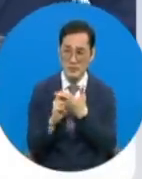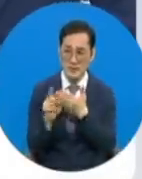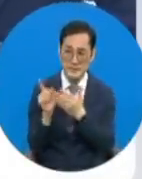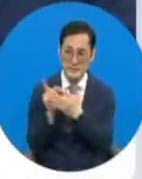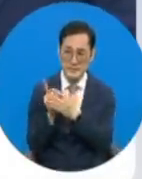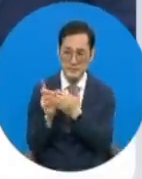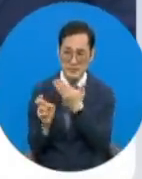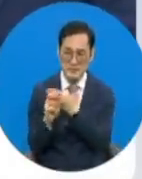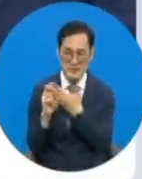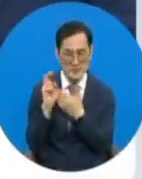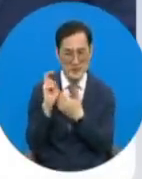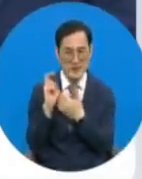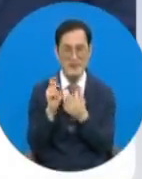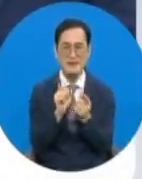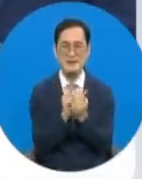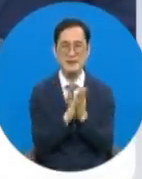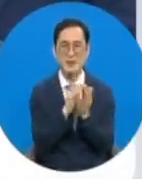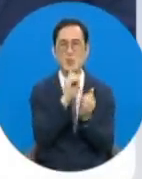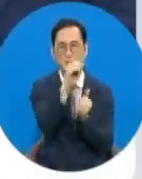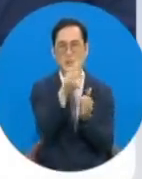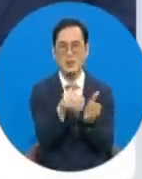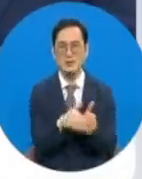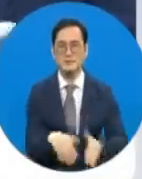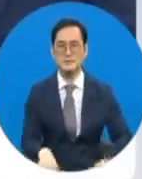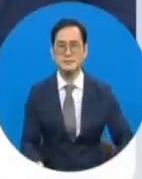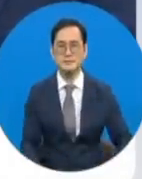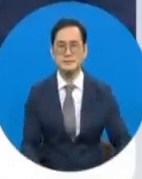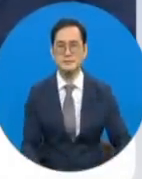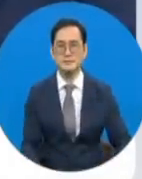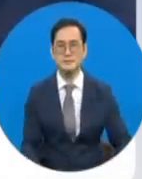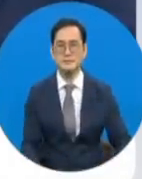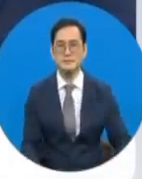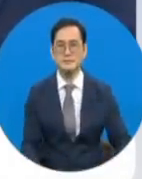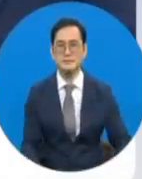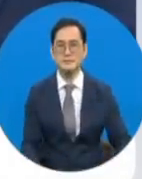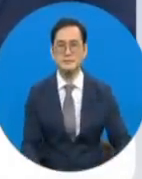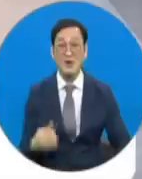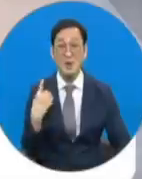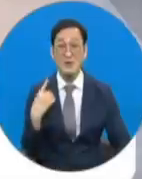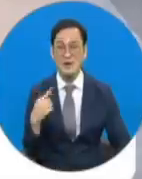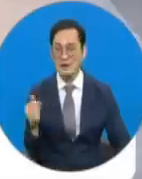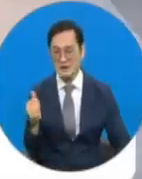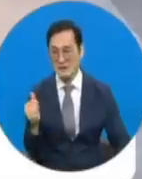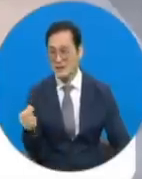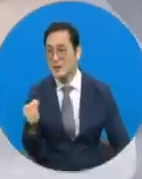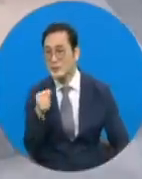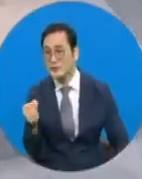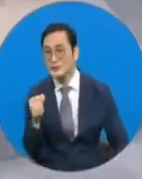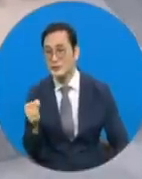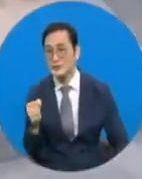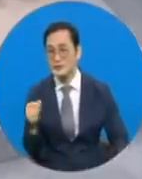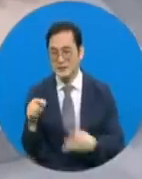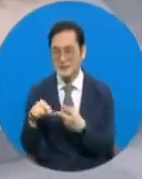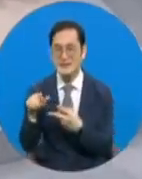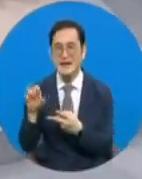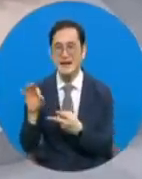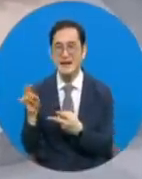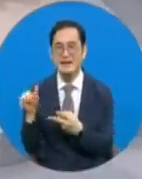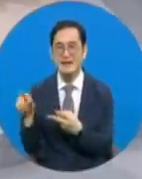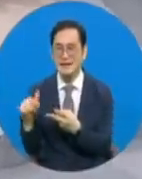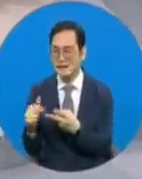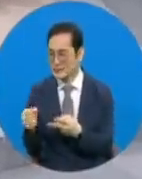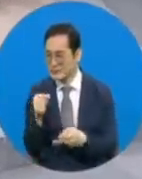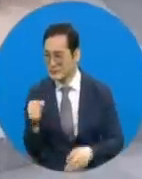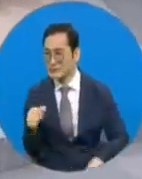아마 본인이 직접 고소를 했으니까 좀 지켜볼 만합니다. 어제 장래찬 최고위원 제가 만나서 이 인터뷰를 한 적이 있었는데 이런 얘기를 했습니다. 아니